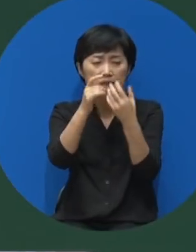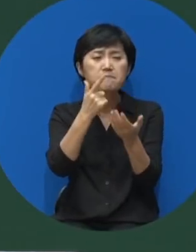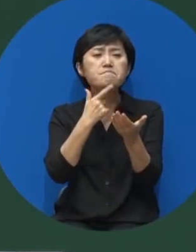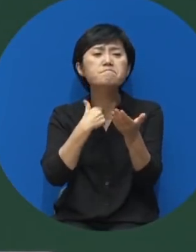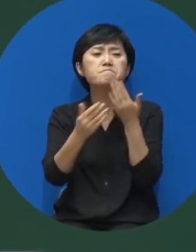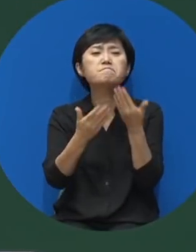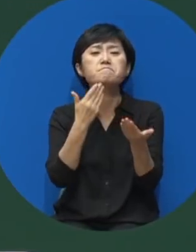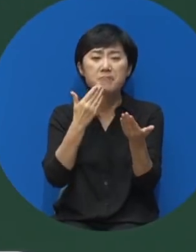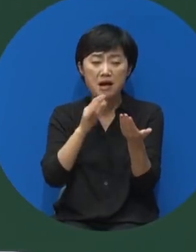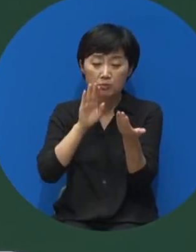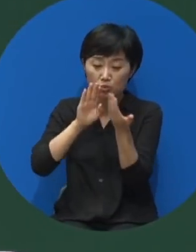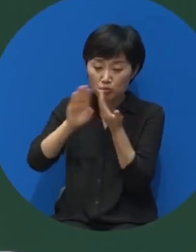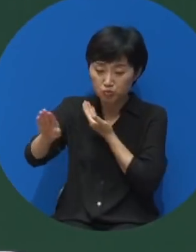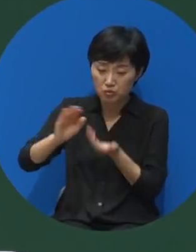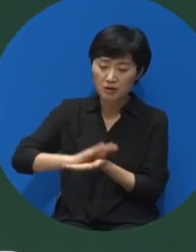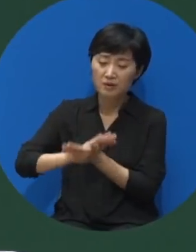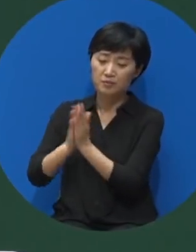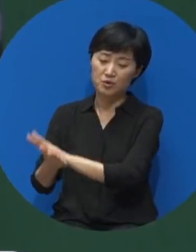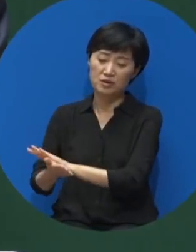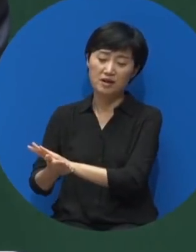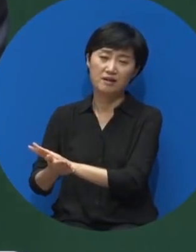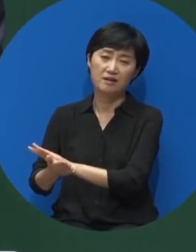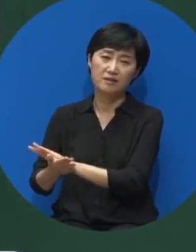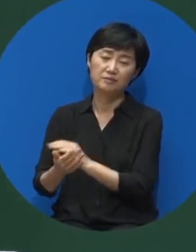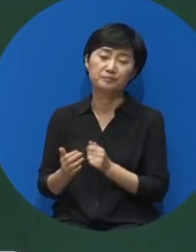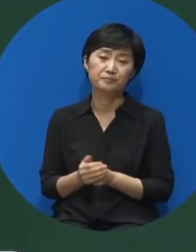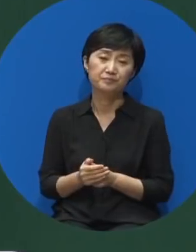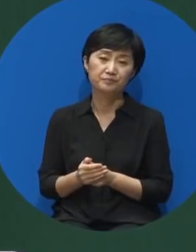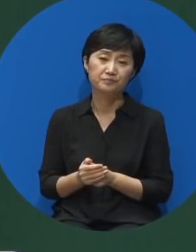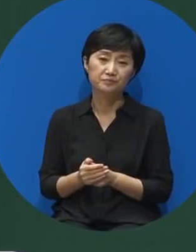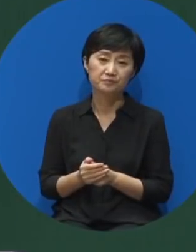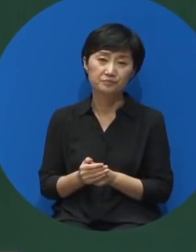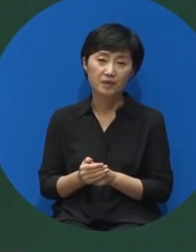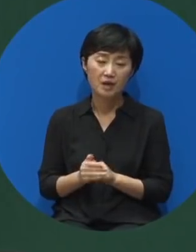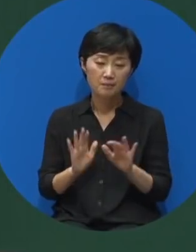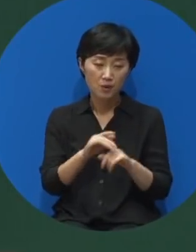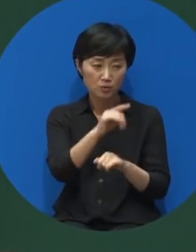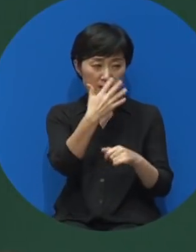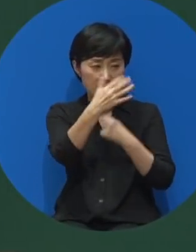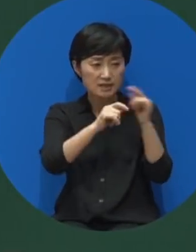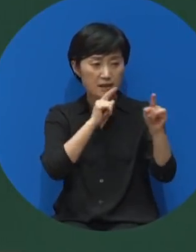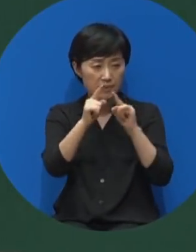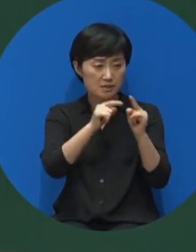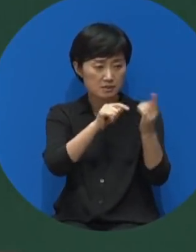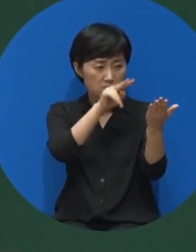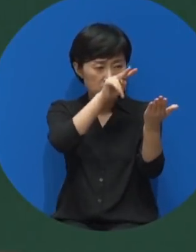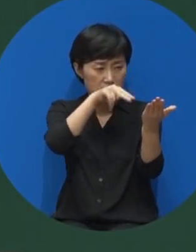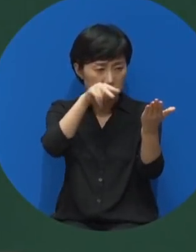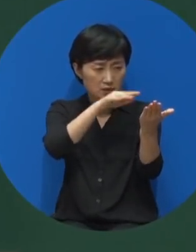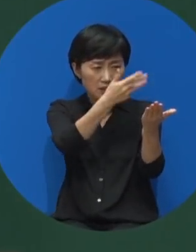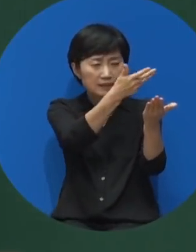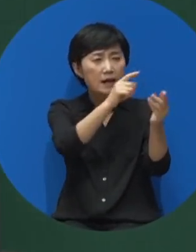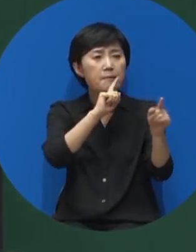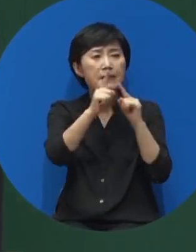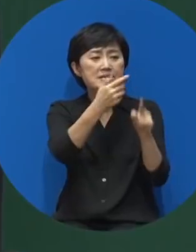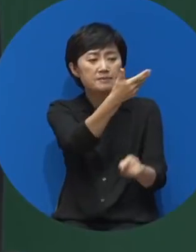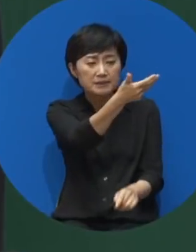事实上，从这个时候起，摩西有了变化。 자, 이런 들으시면서 하나님의 말씀 쭉 흘러가는 걸 보셔야 돼요.